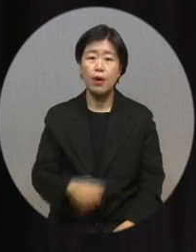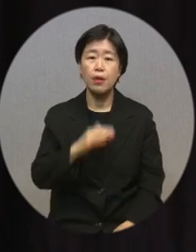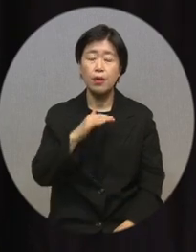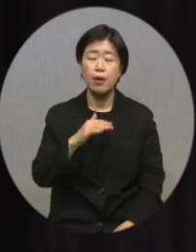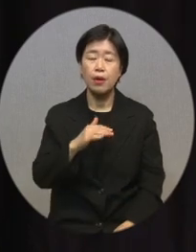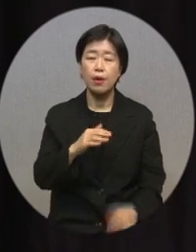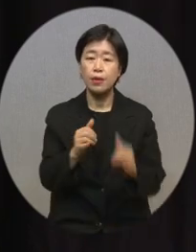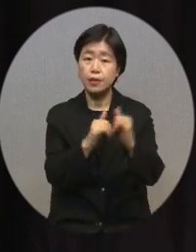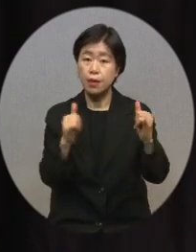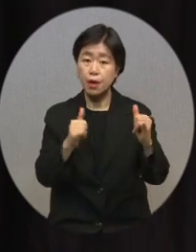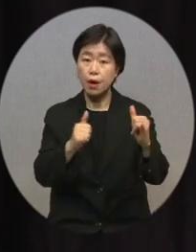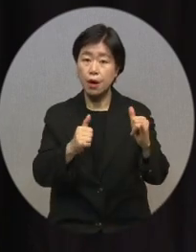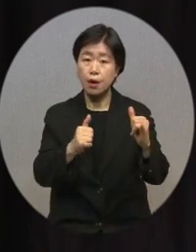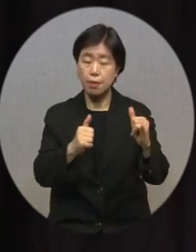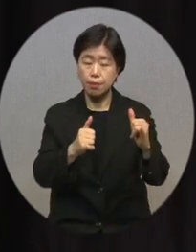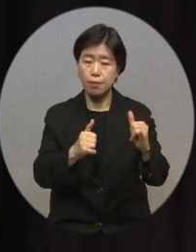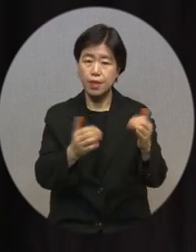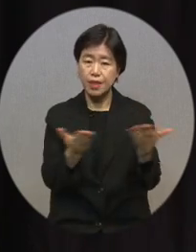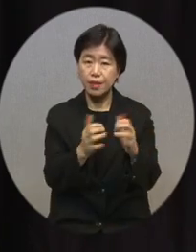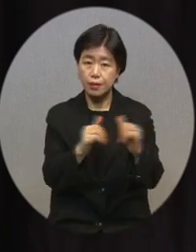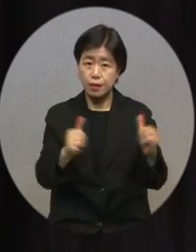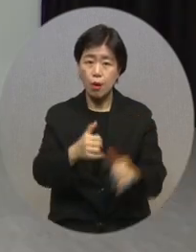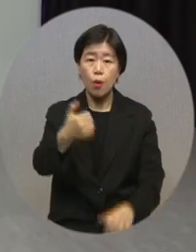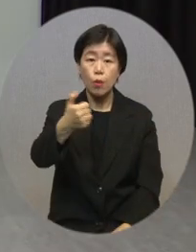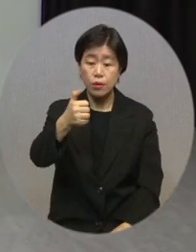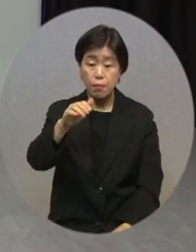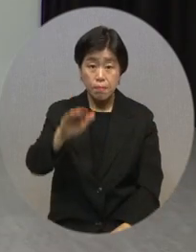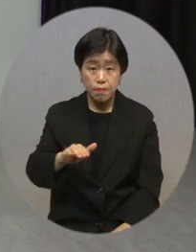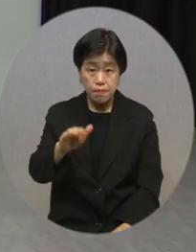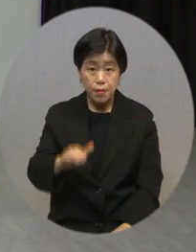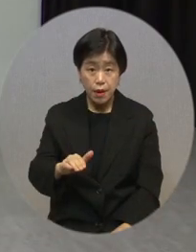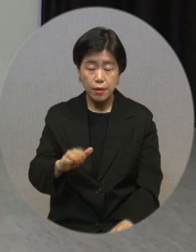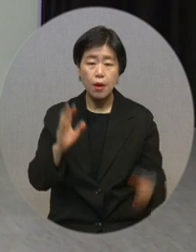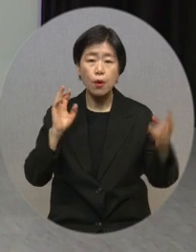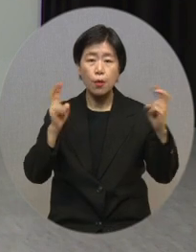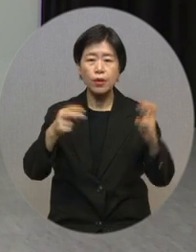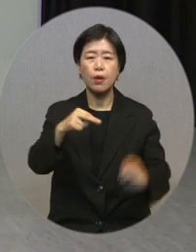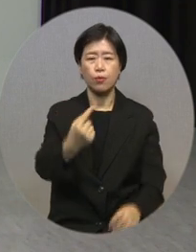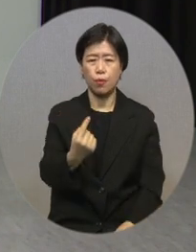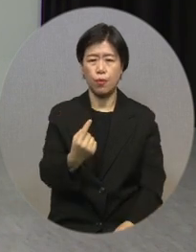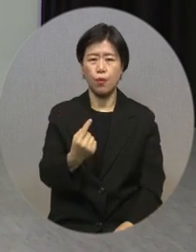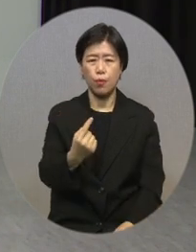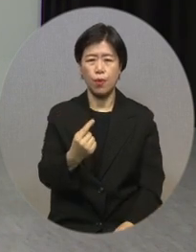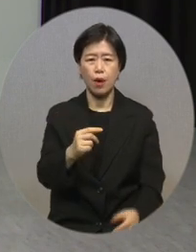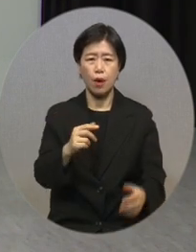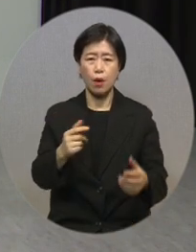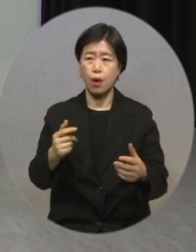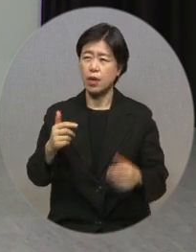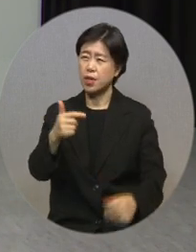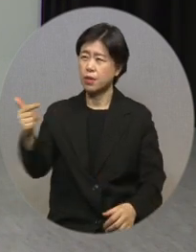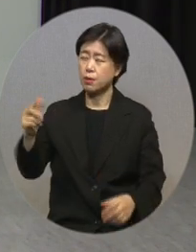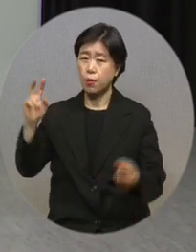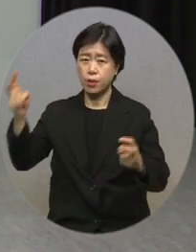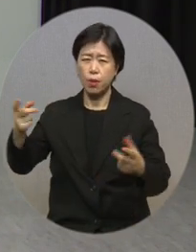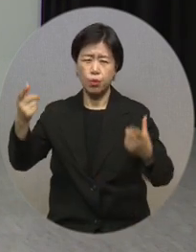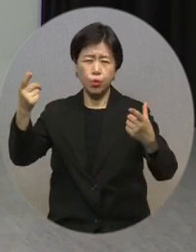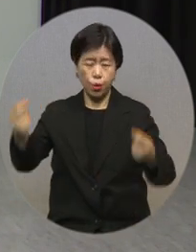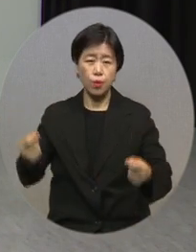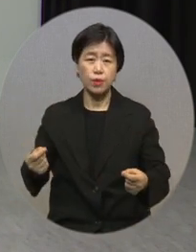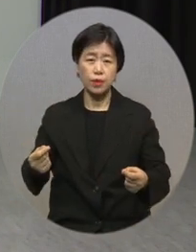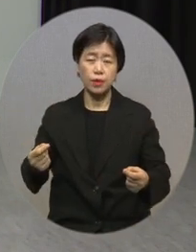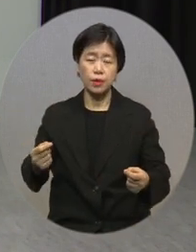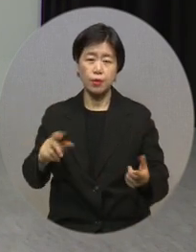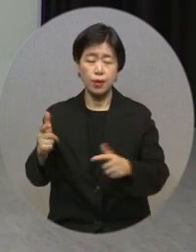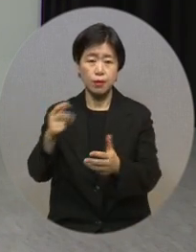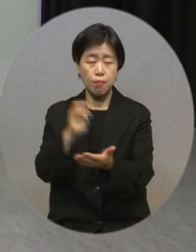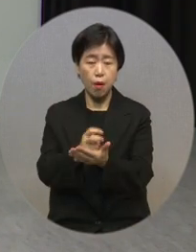50 미만 기업들도 적용을 할 것이다. 그래서 영세 중소기업들을 중심으로 아직 준비가 사실 되지 않았다